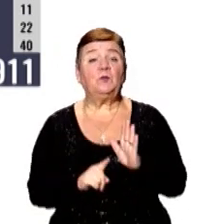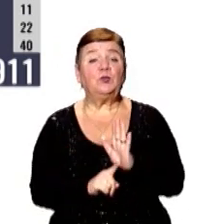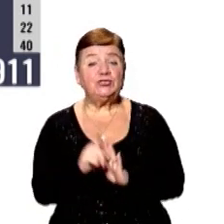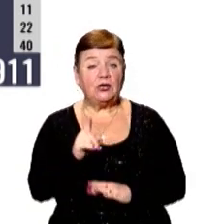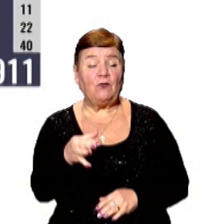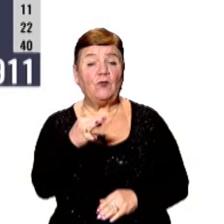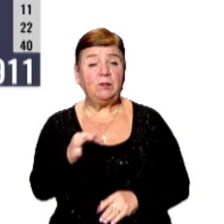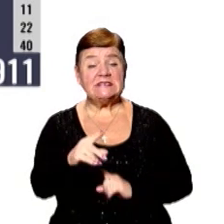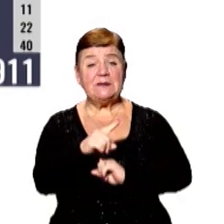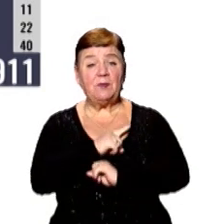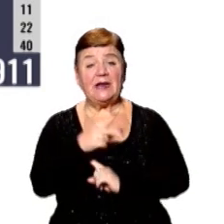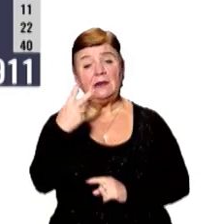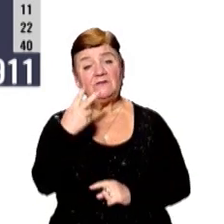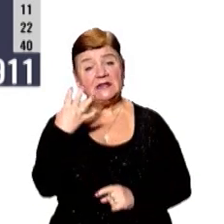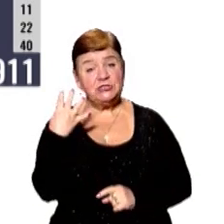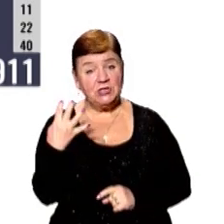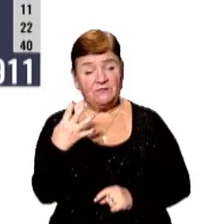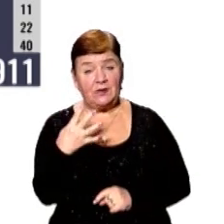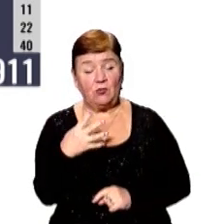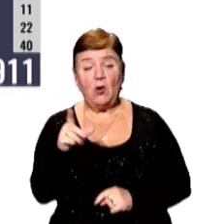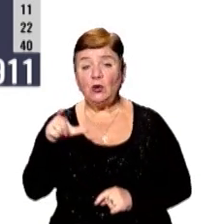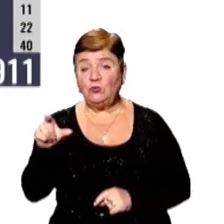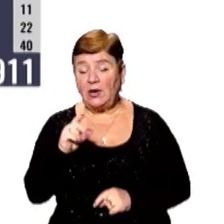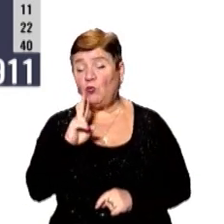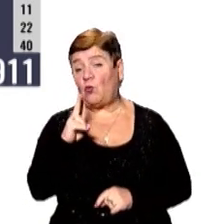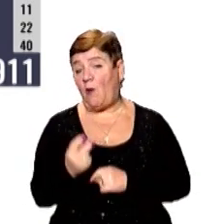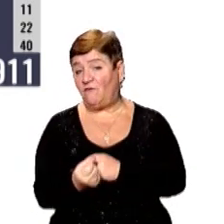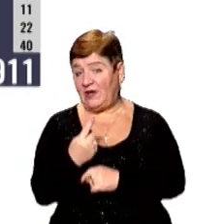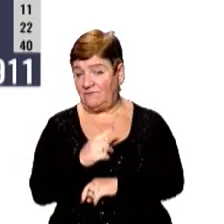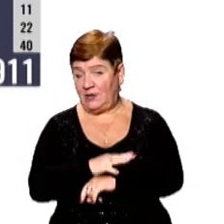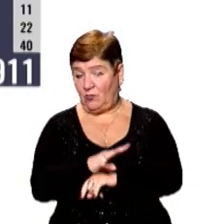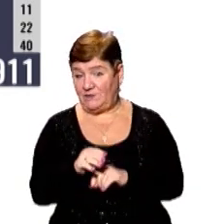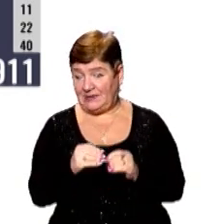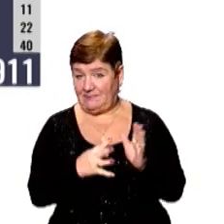пандемії в області померли 24 людей, в яких виявили COVID-19.